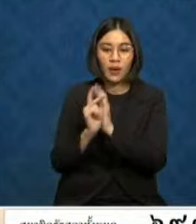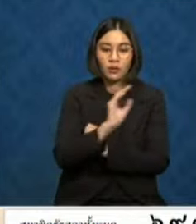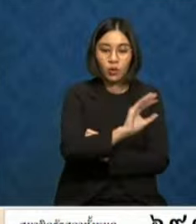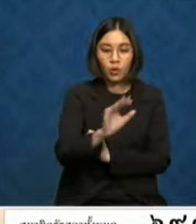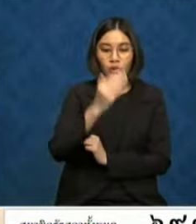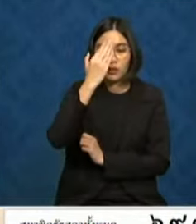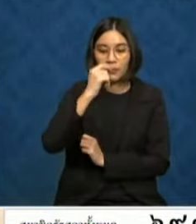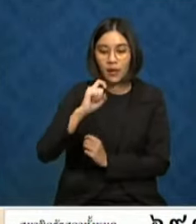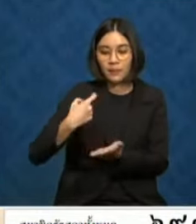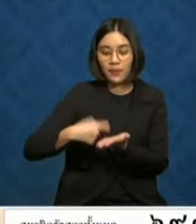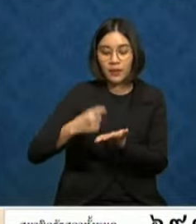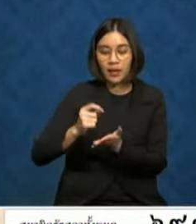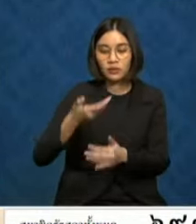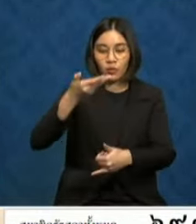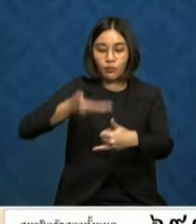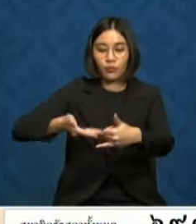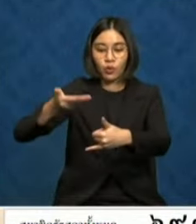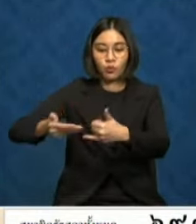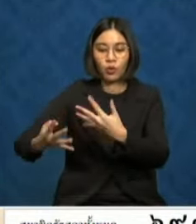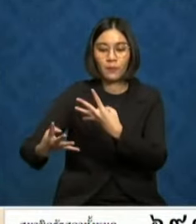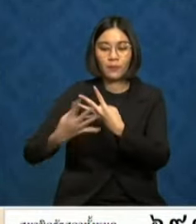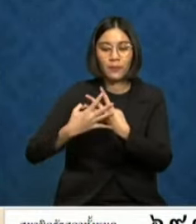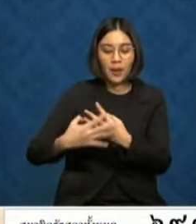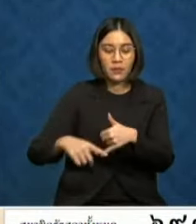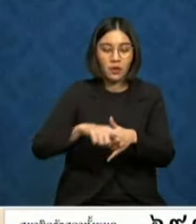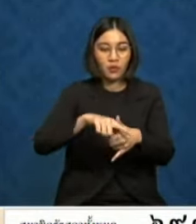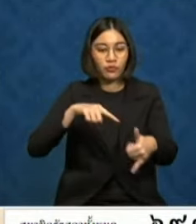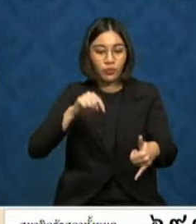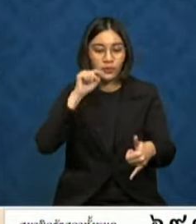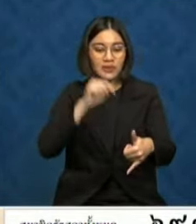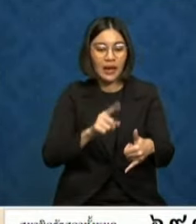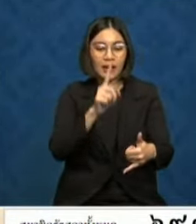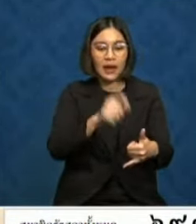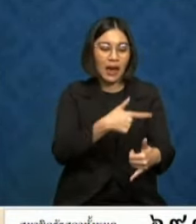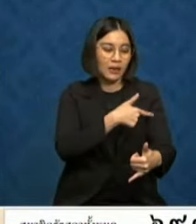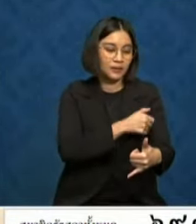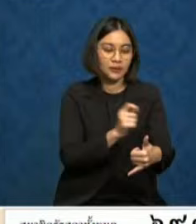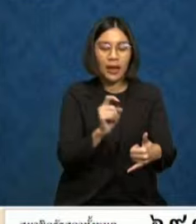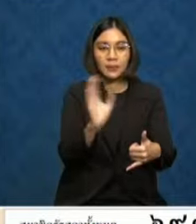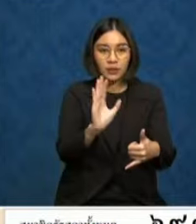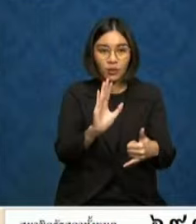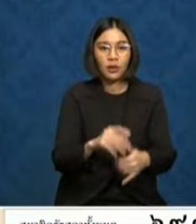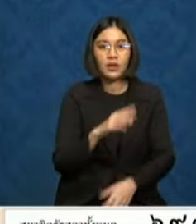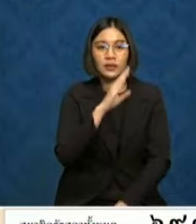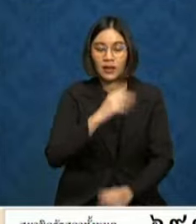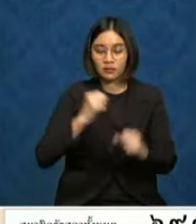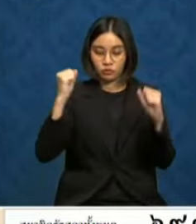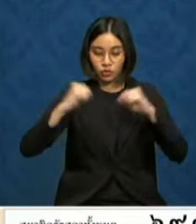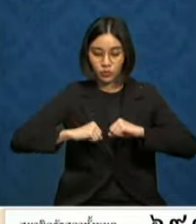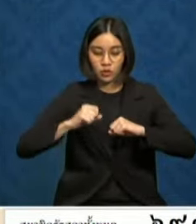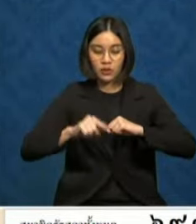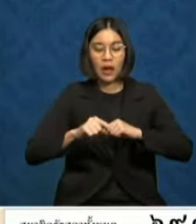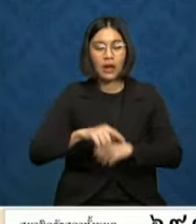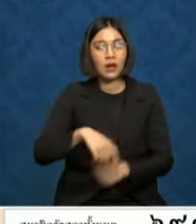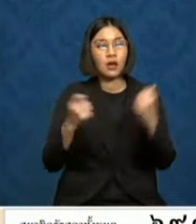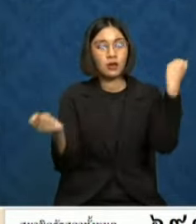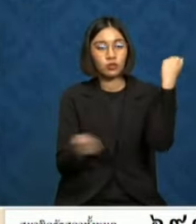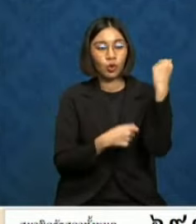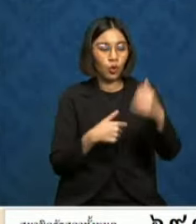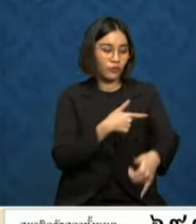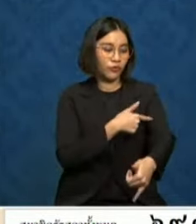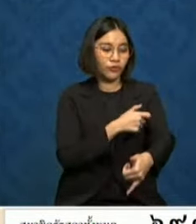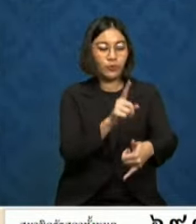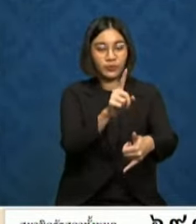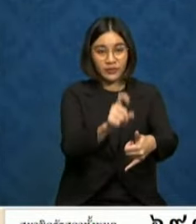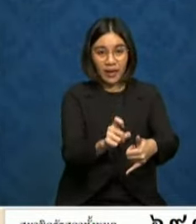นเพื่อรับประกันว่าบุคคลจะไม่ต้องโทษประหารชีวิตและหากตัดสินให้บุคคลเหล่านั้นได้รับโทษประหารชีวิตรัฐ